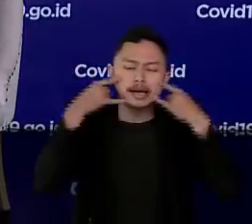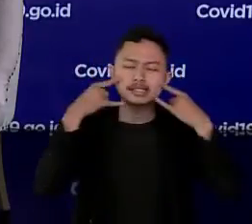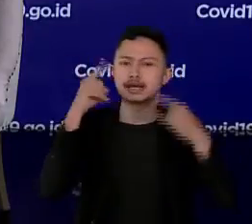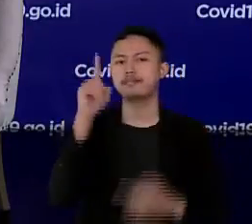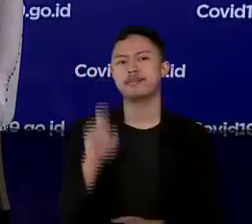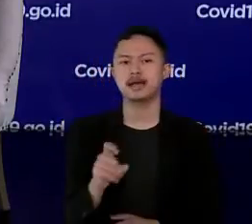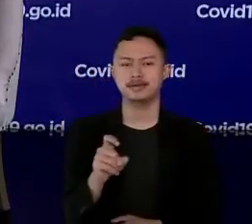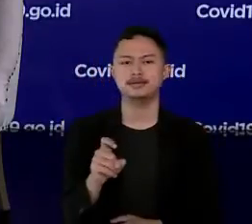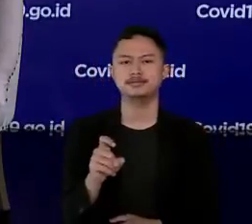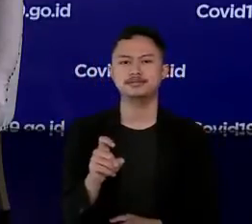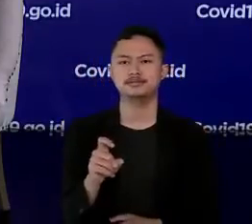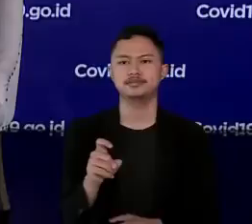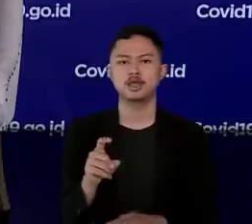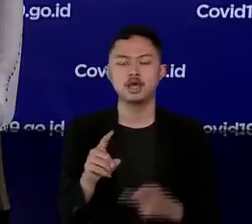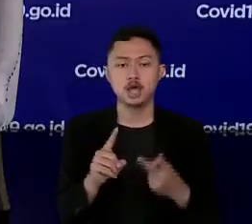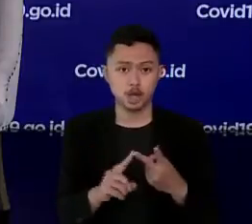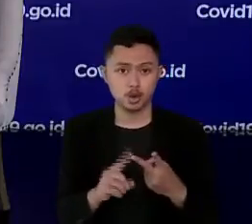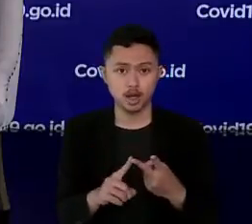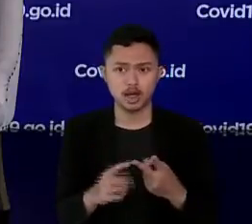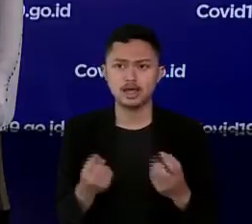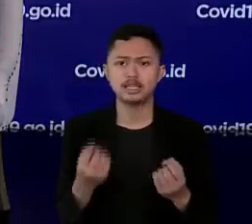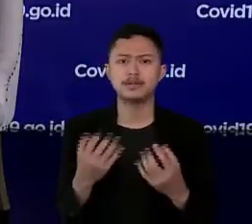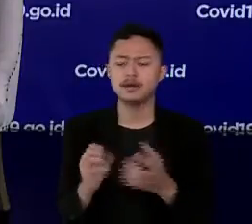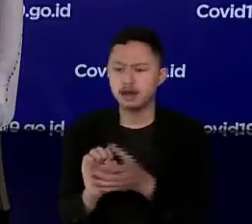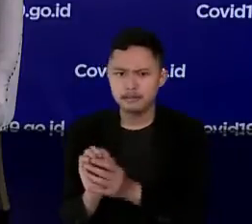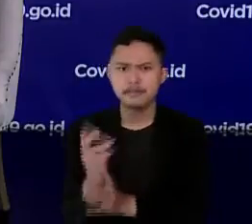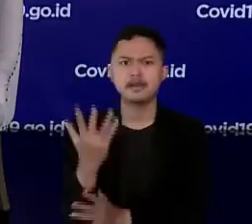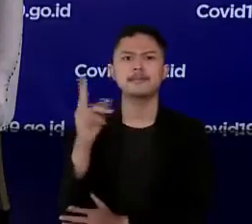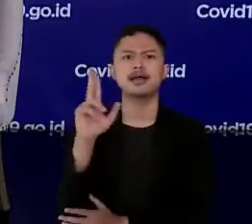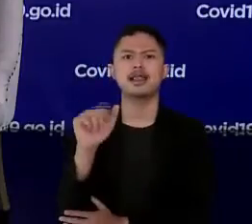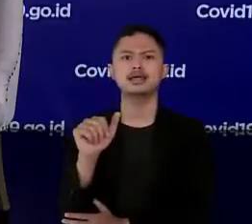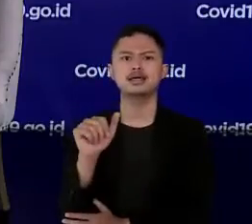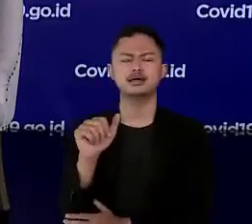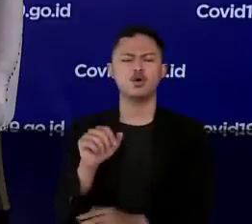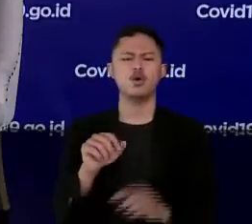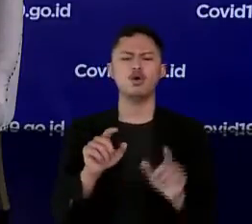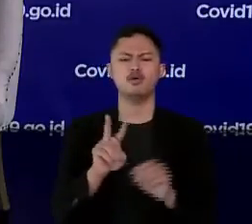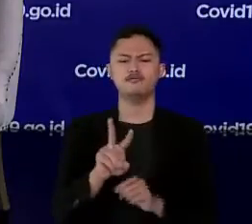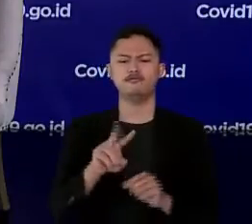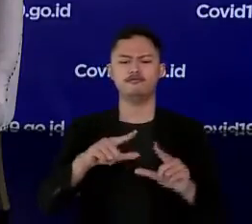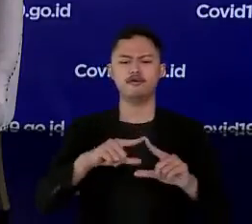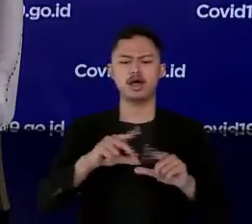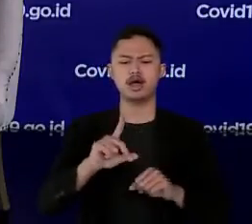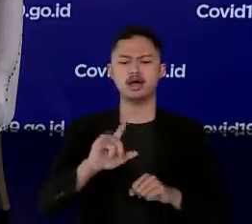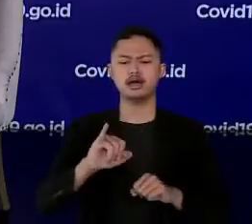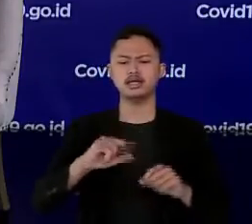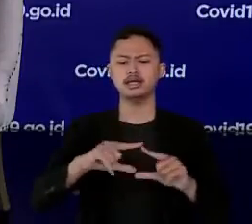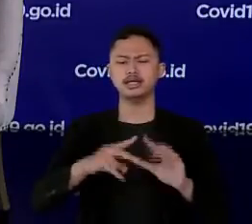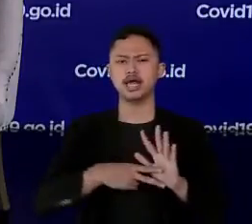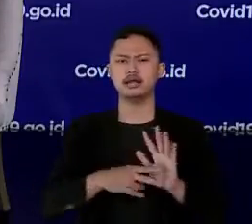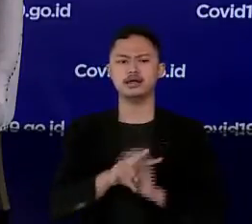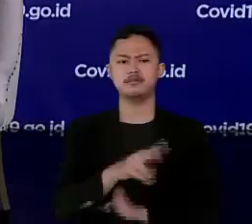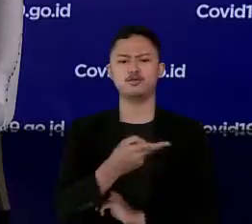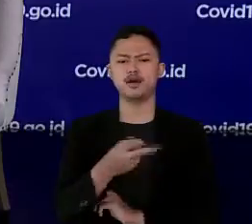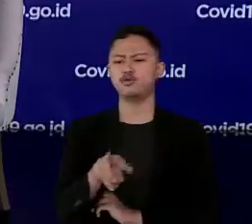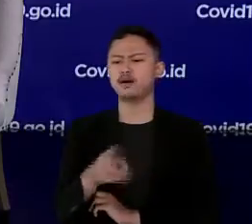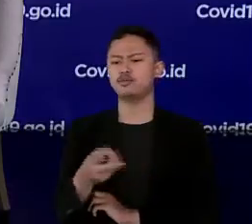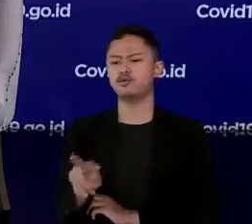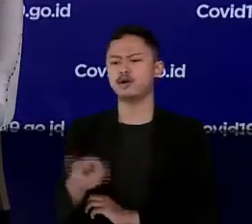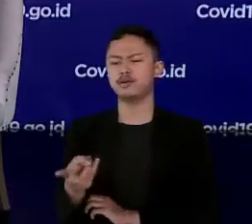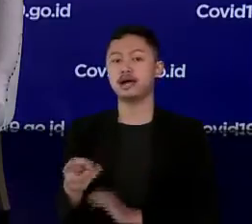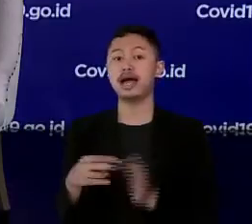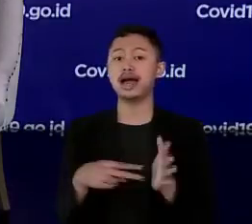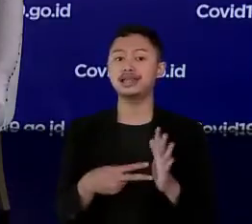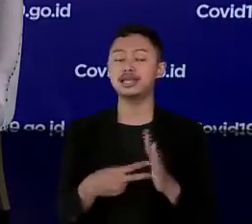sekarang pakai masker aloe vera Hai berkembang lagi ada varian-varian nya berubah-rubah terjadi memang situasi